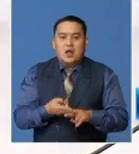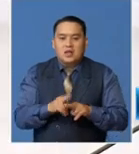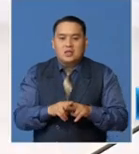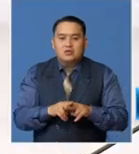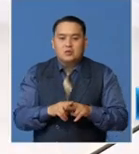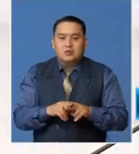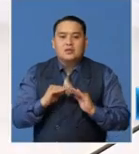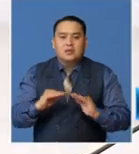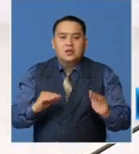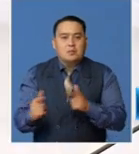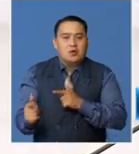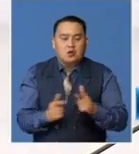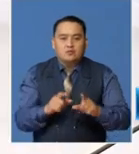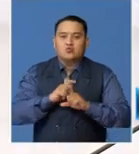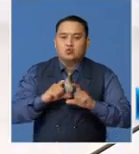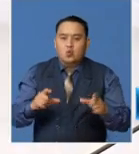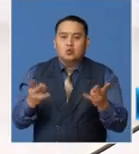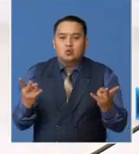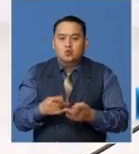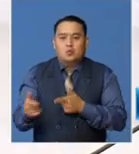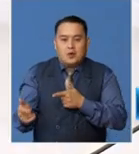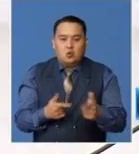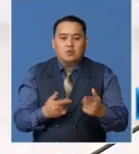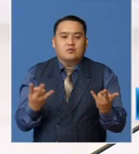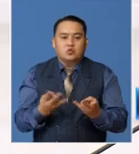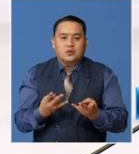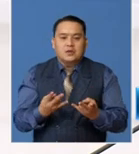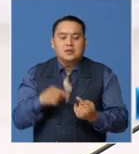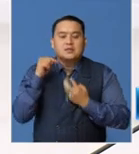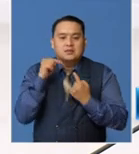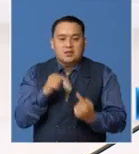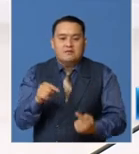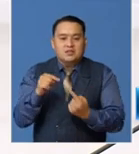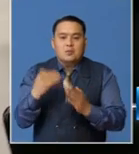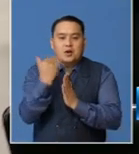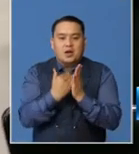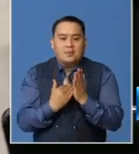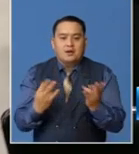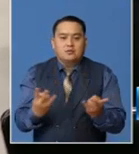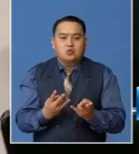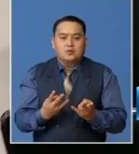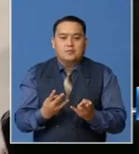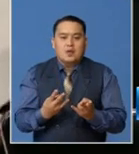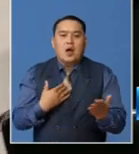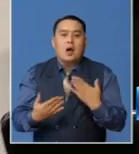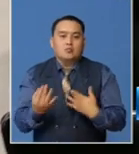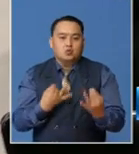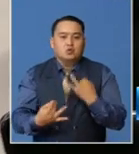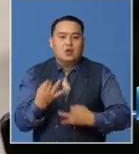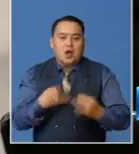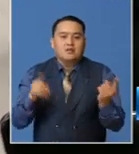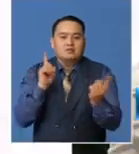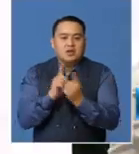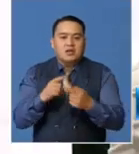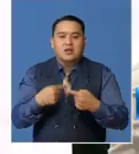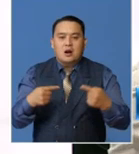эти подготовит ее школу школа должна быть подготовлена и соответствующие программы поднимались и обсуждались в ходе встречи